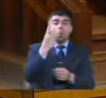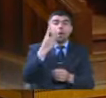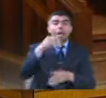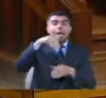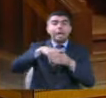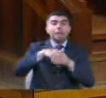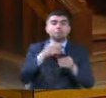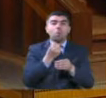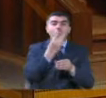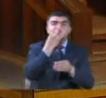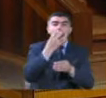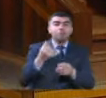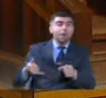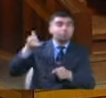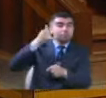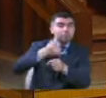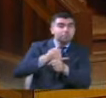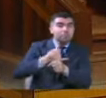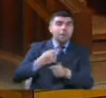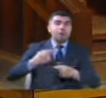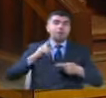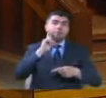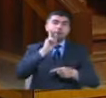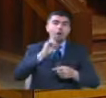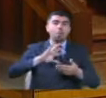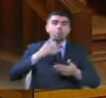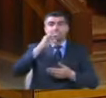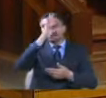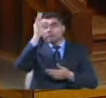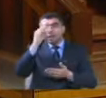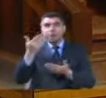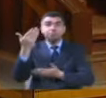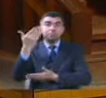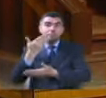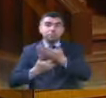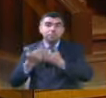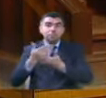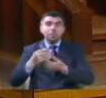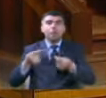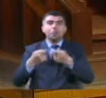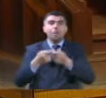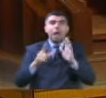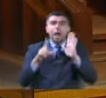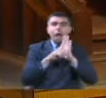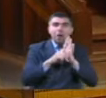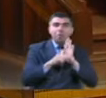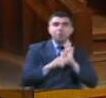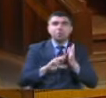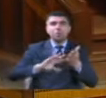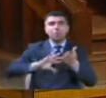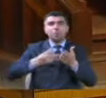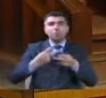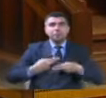الاشياء المرأة المغربية بسبب توفر إرادة سياسية عليا في البلاد على مستوى التشريع، على مستوى التمكين السياسي، على